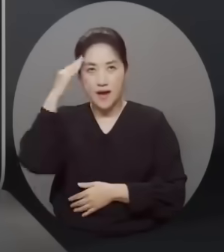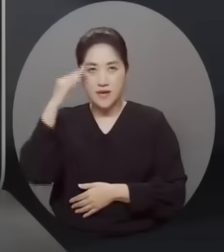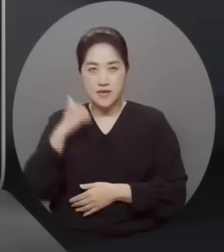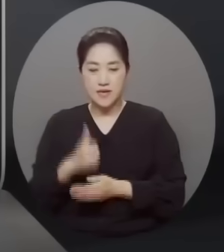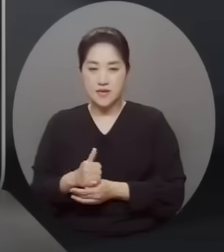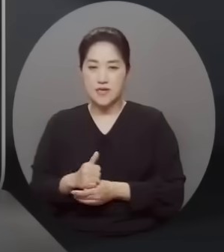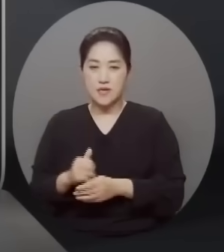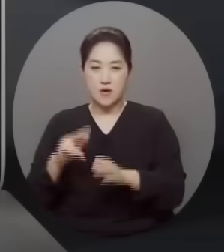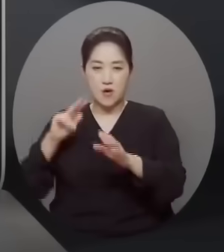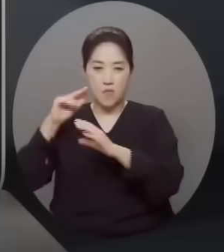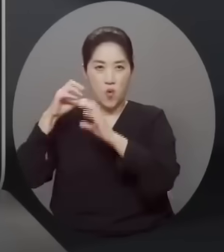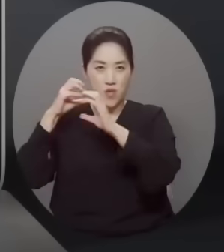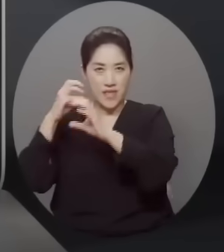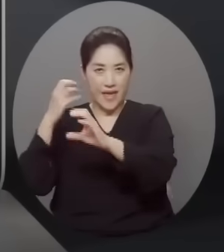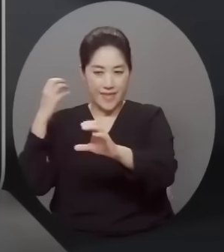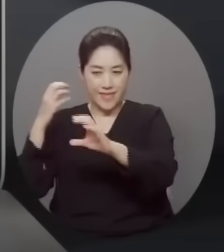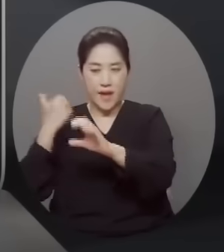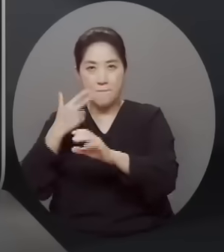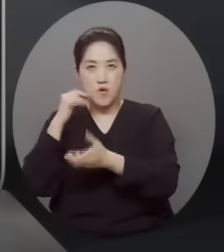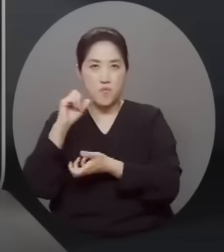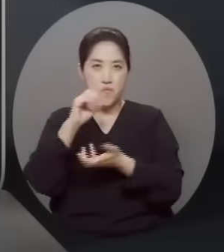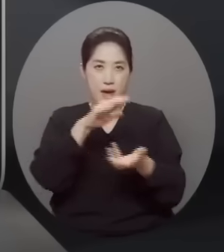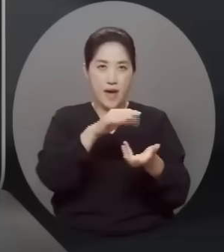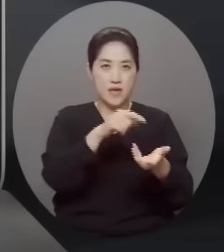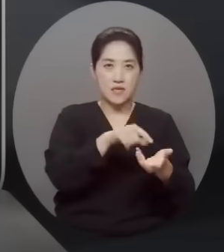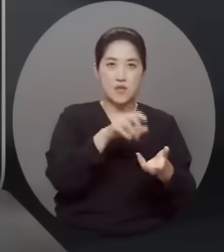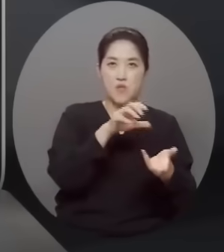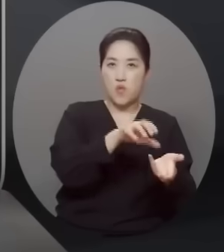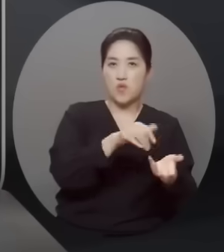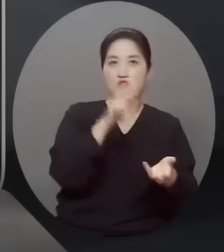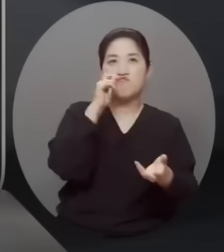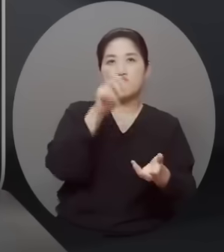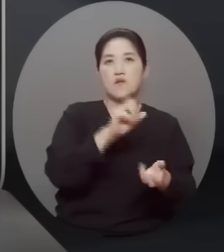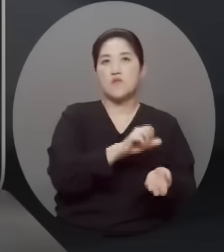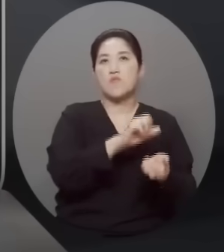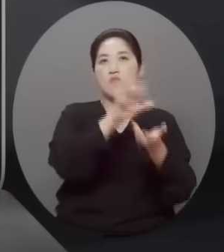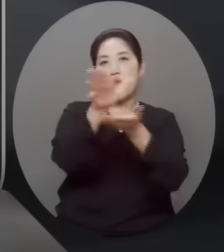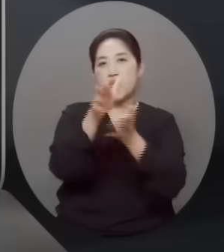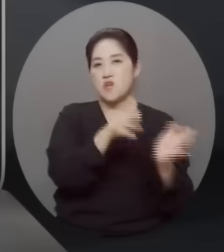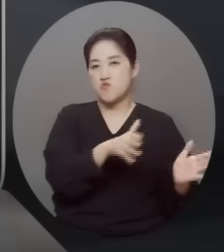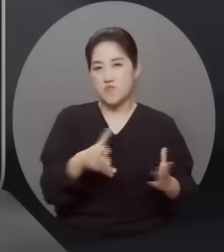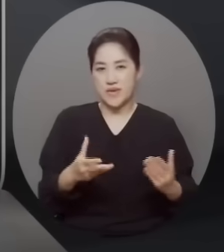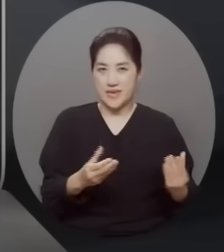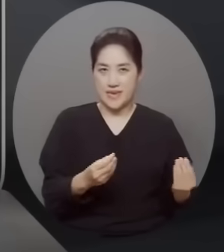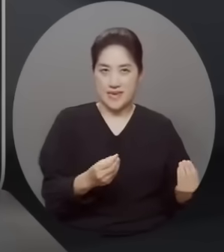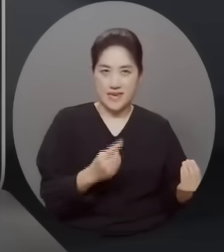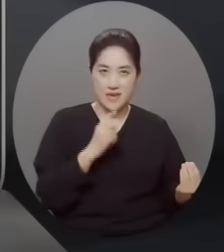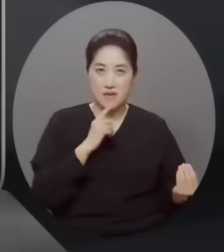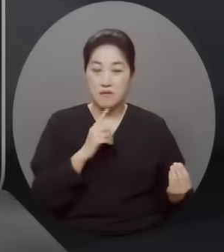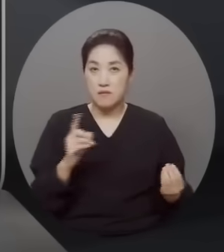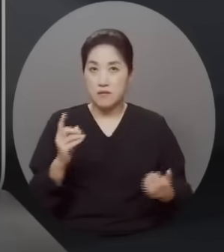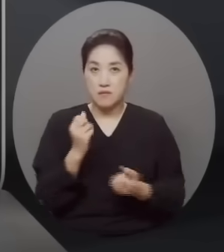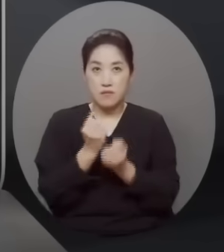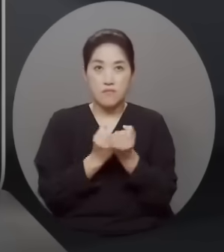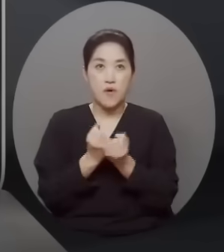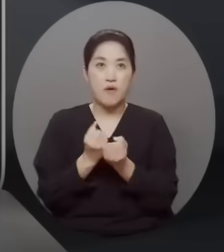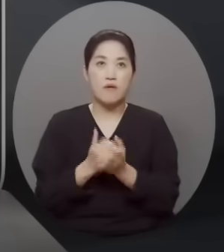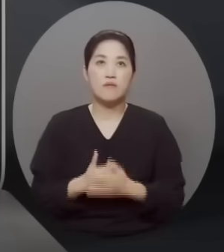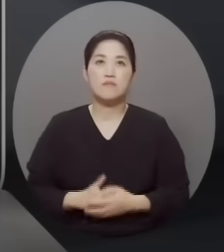포탄을 미국으로 이송하고 있고 미국은 이 포탄을 우크라이나로 보낼 준비를 마쳤다고